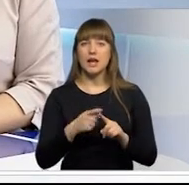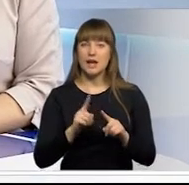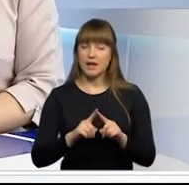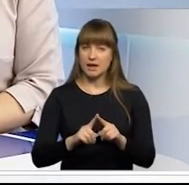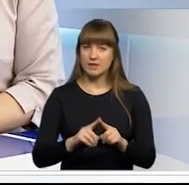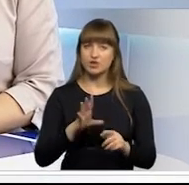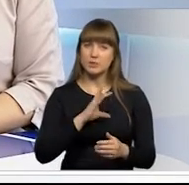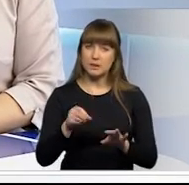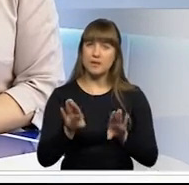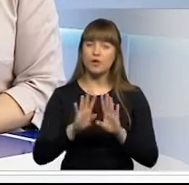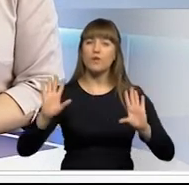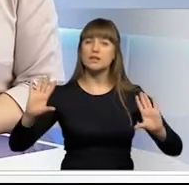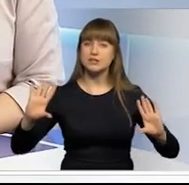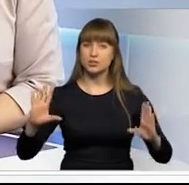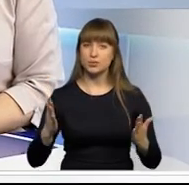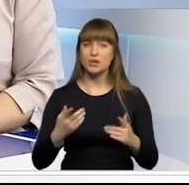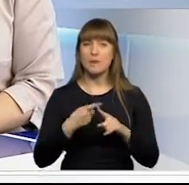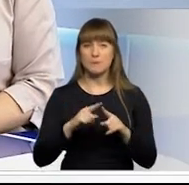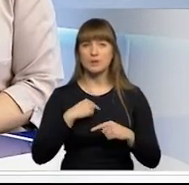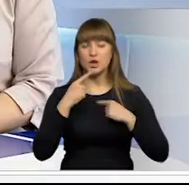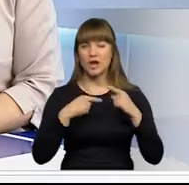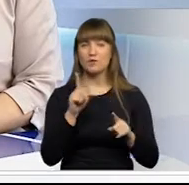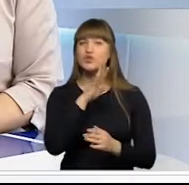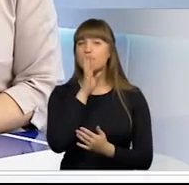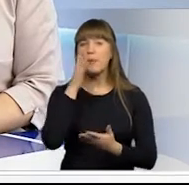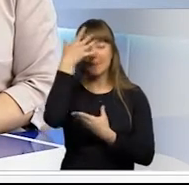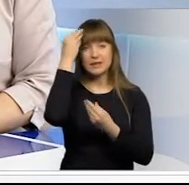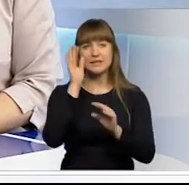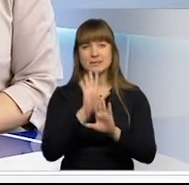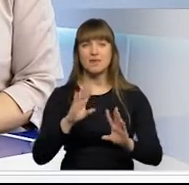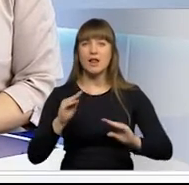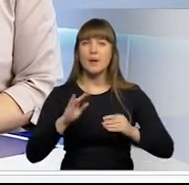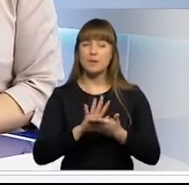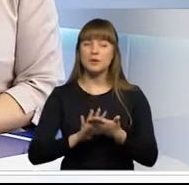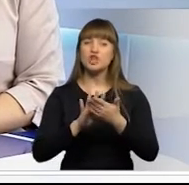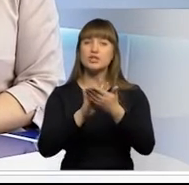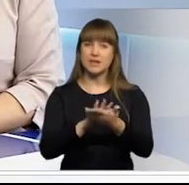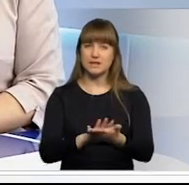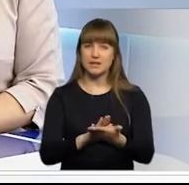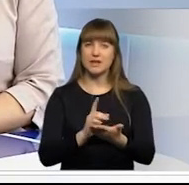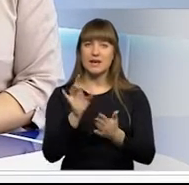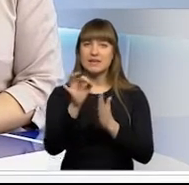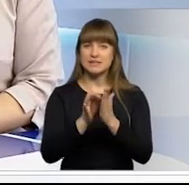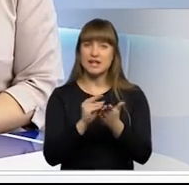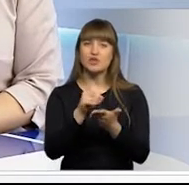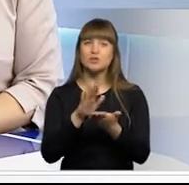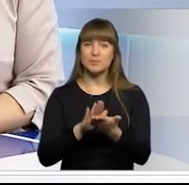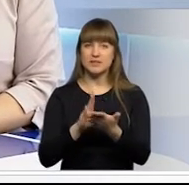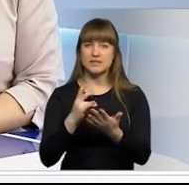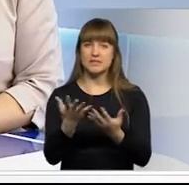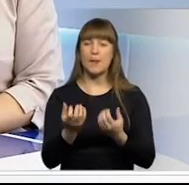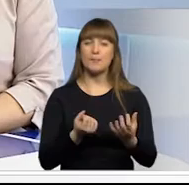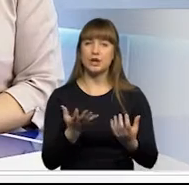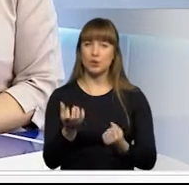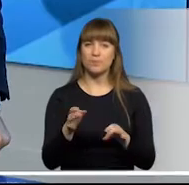не забывала, при подаче заявления она сразу записывается на прием, такая же возможность есть на сайте пенсионного фонда, да и